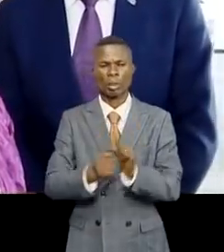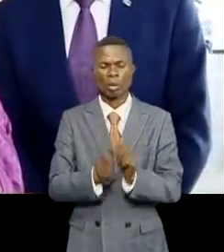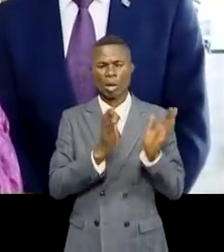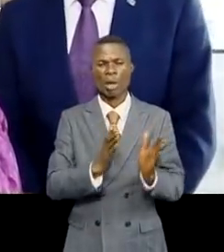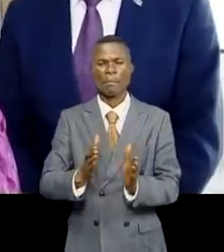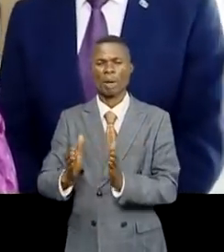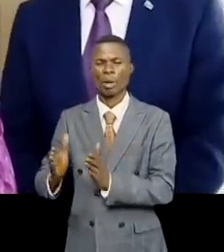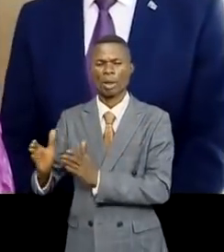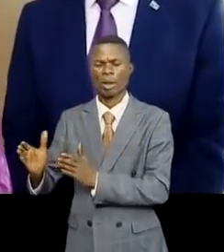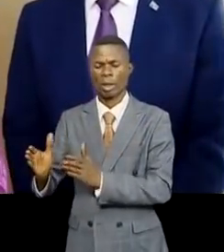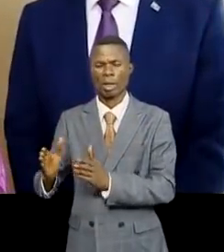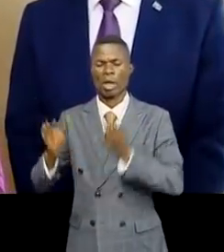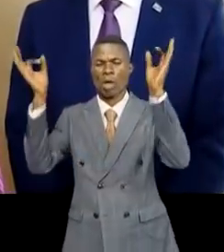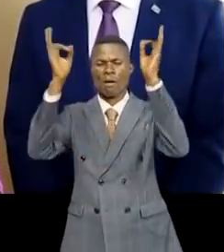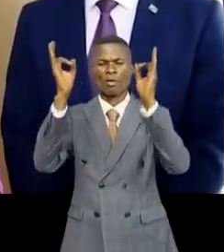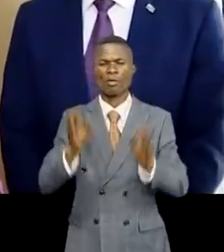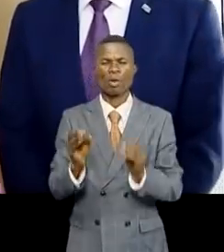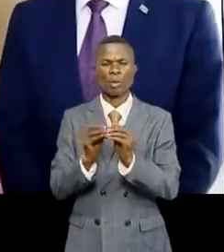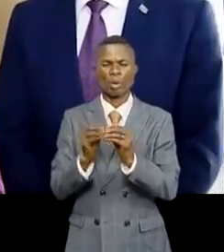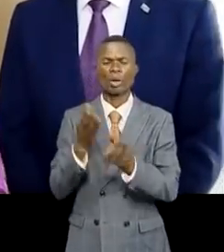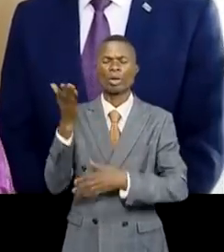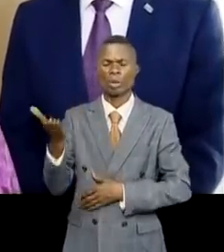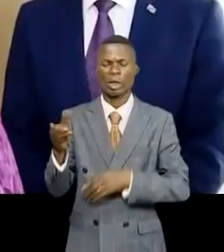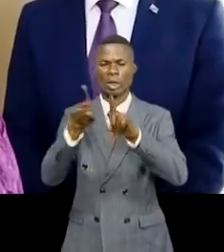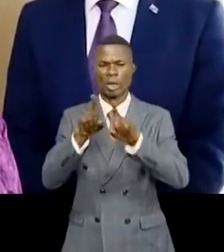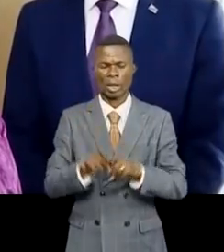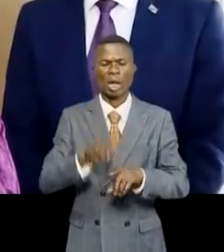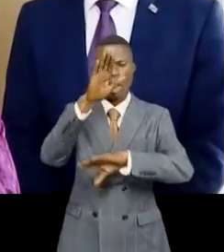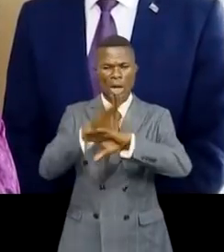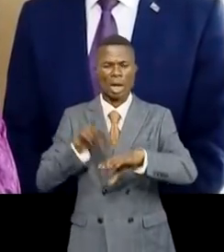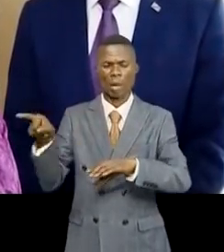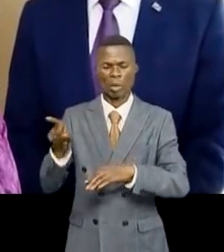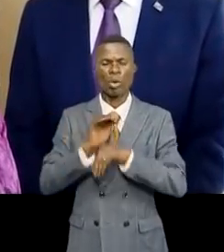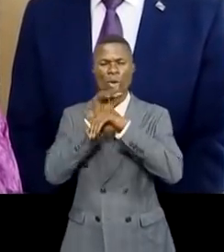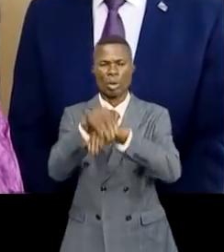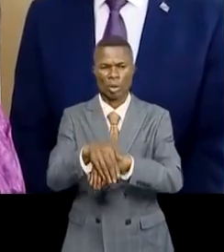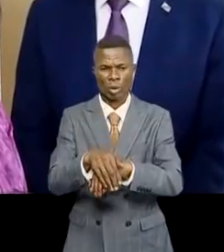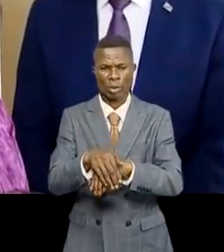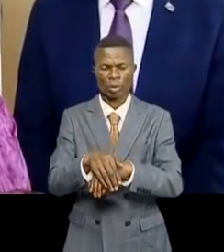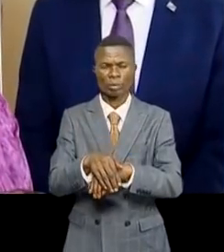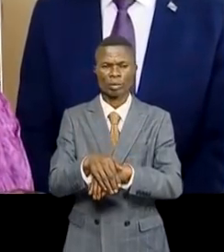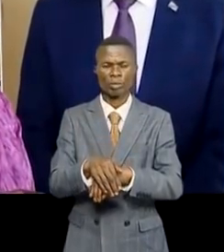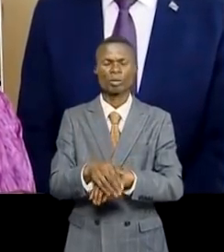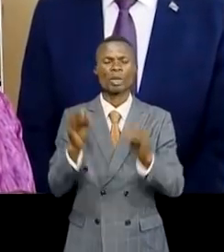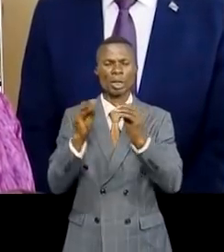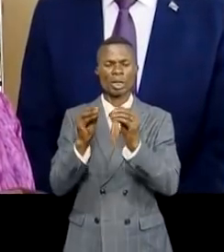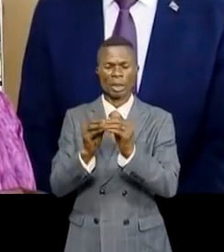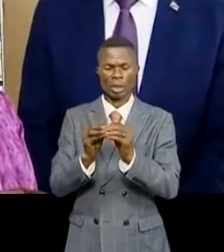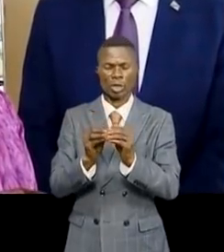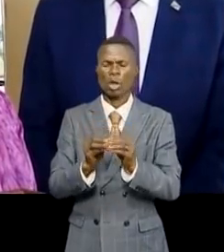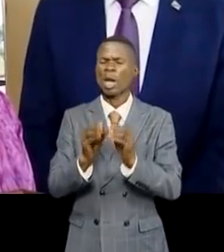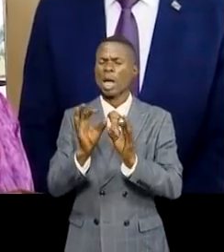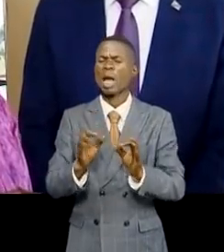préparatifs de cette rencontre et ensuite l'inviter à participer vivant à cette rencontre ainsi